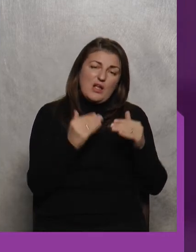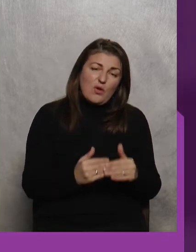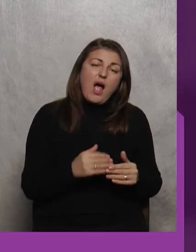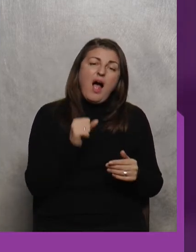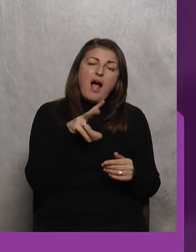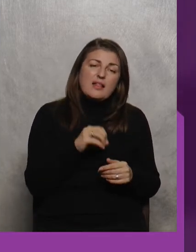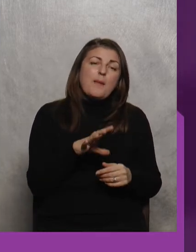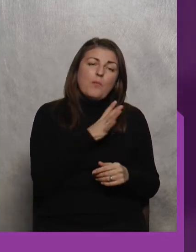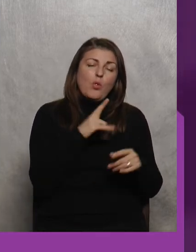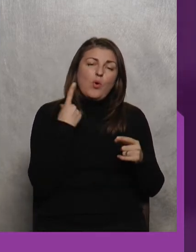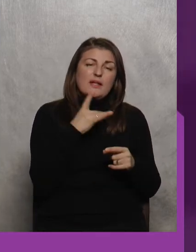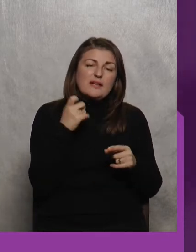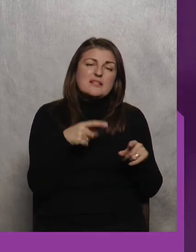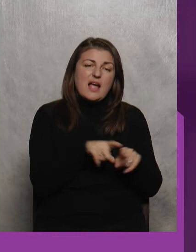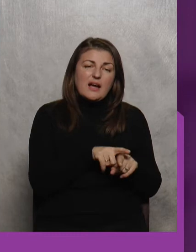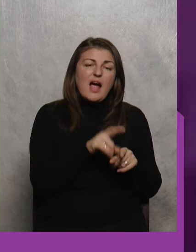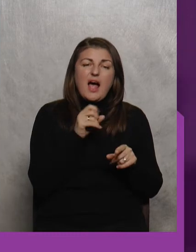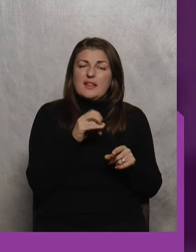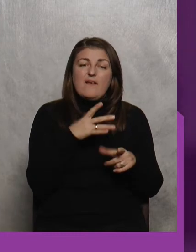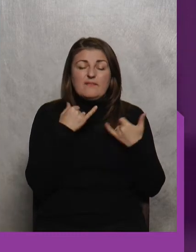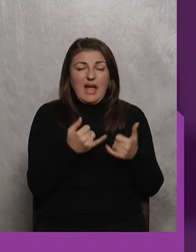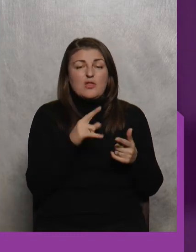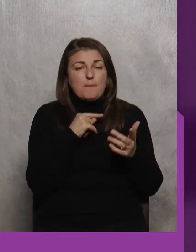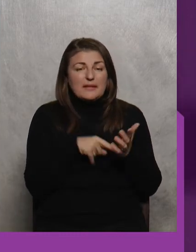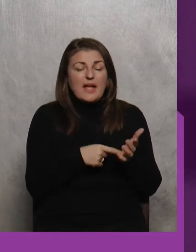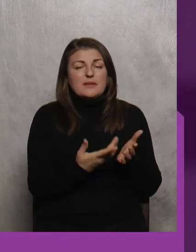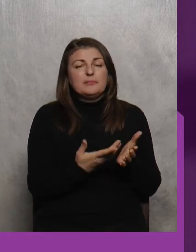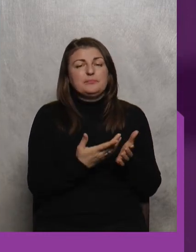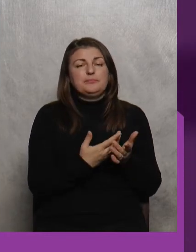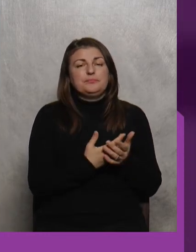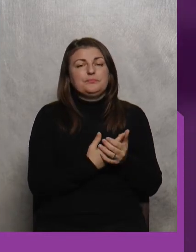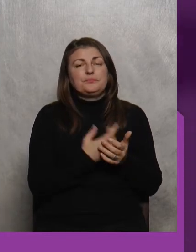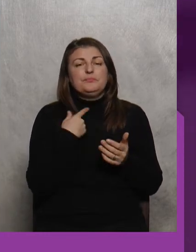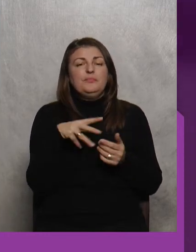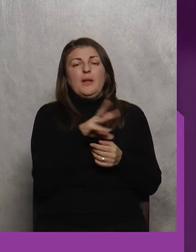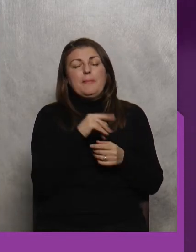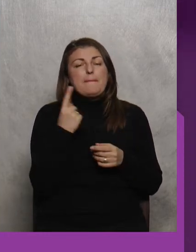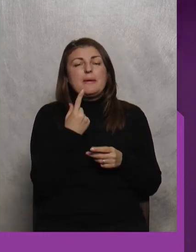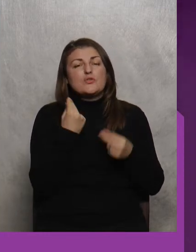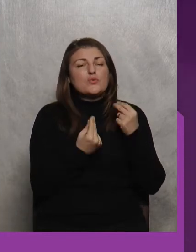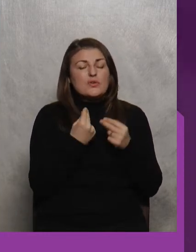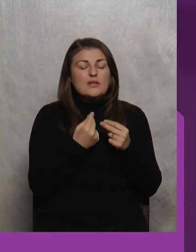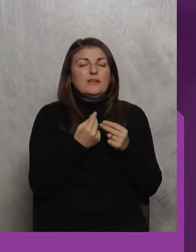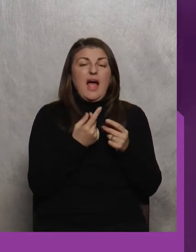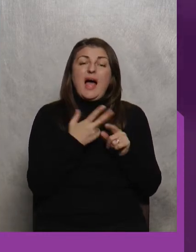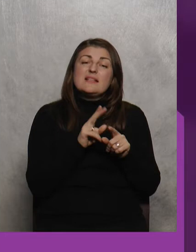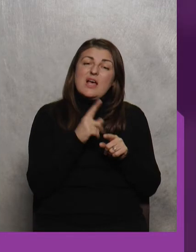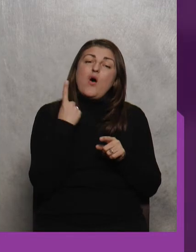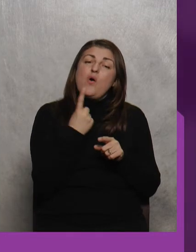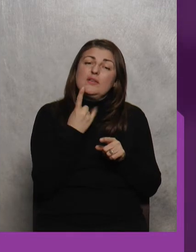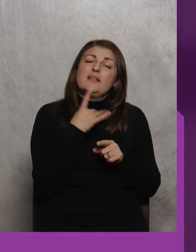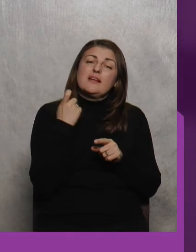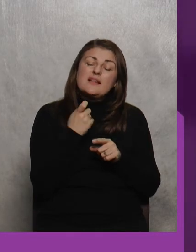ну, було один раз таке. Але в даному питанні ми перше-друге але місце розіграємо. Але це ж один раз